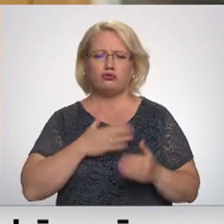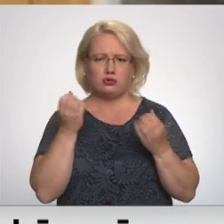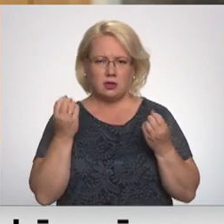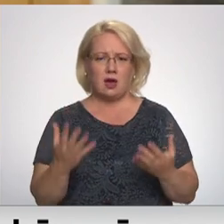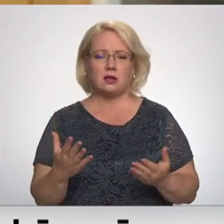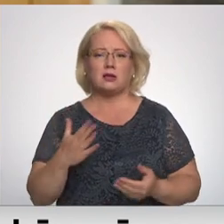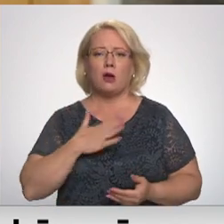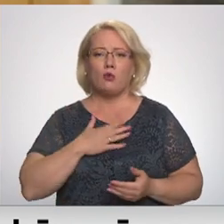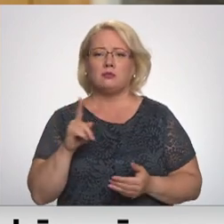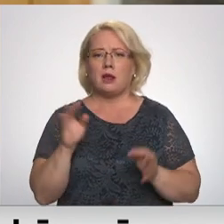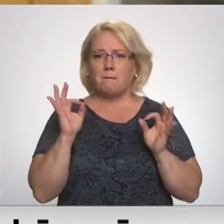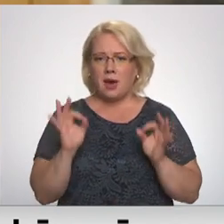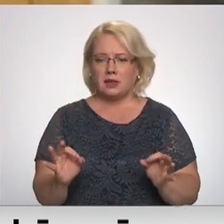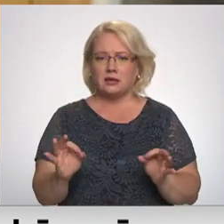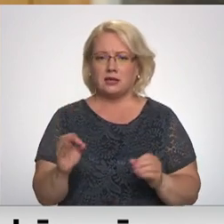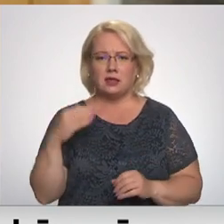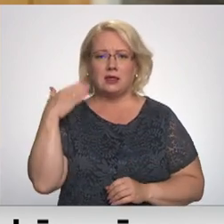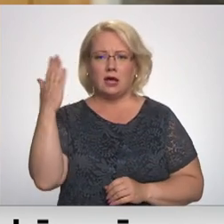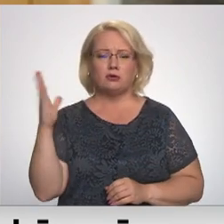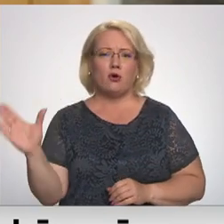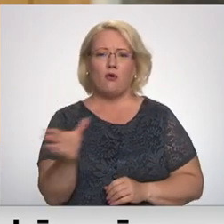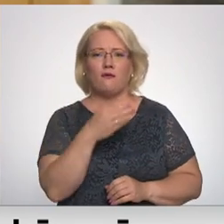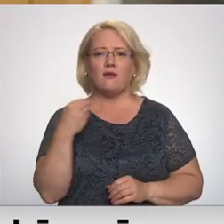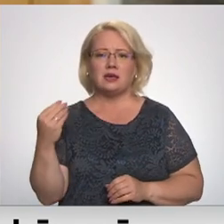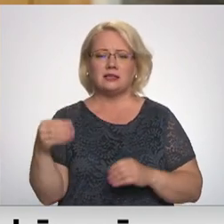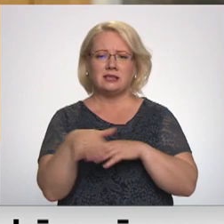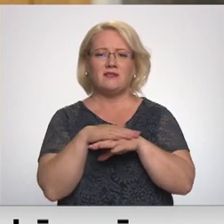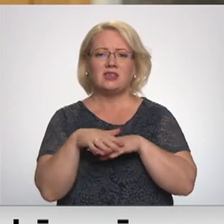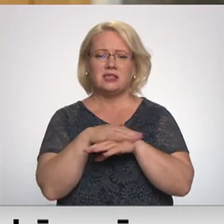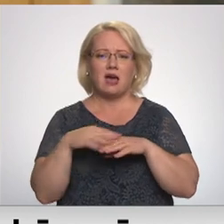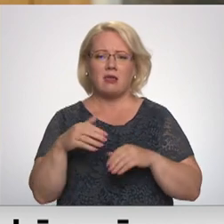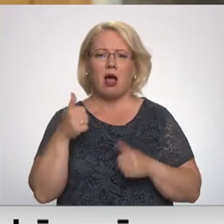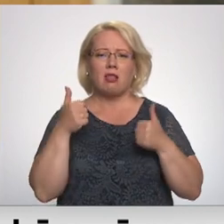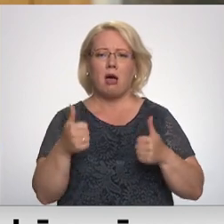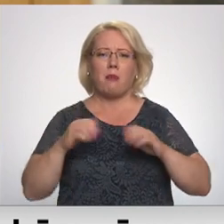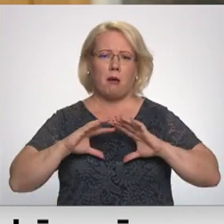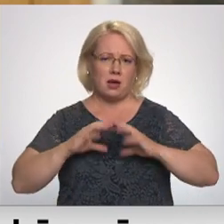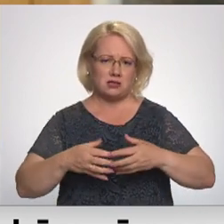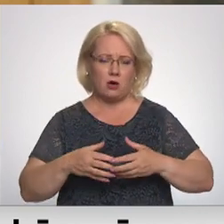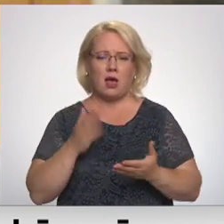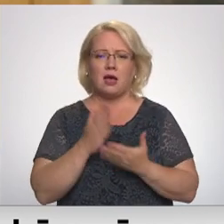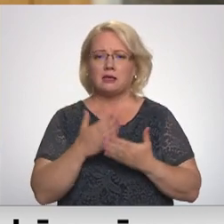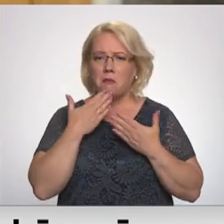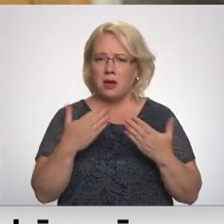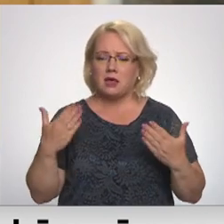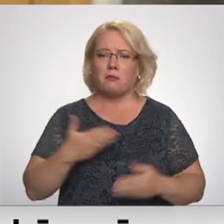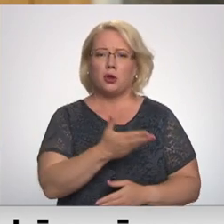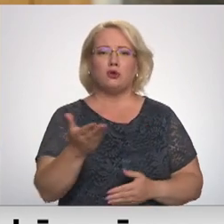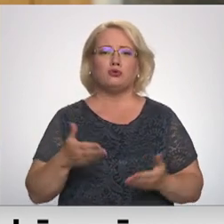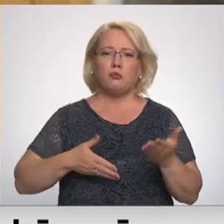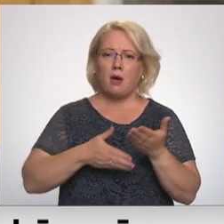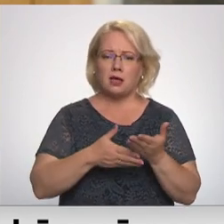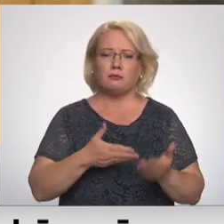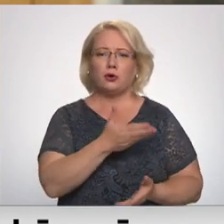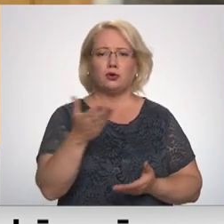Ar mums ir patiesība, Dievs un visa civilizētā un labā pasaule. Esam pateicīgi par jūsu palīdzību, par jūsu